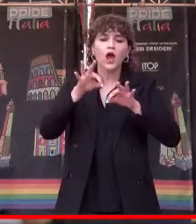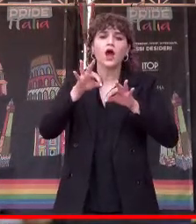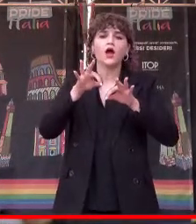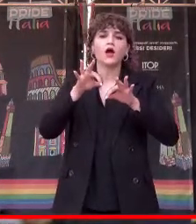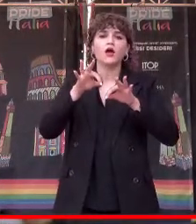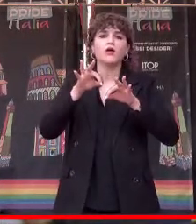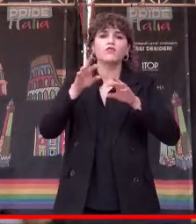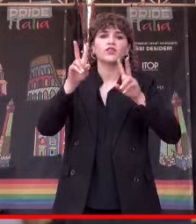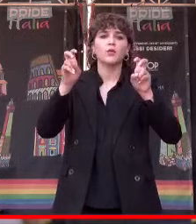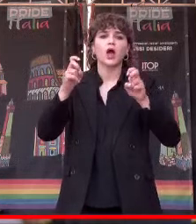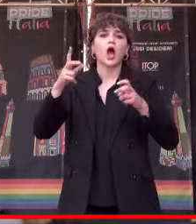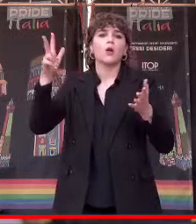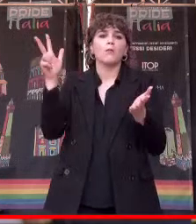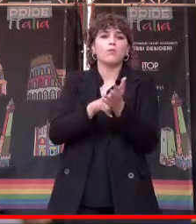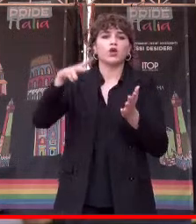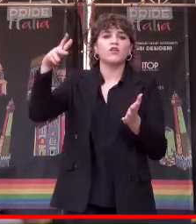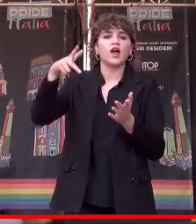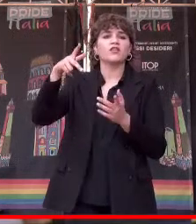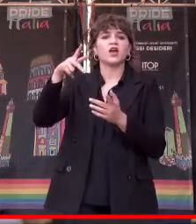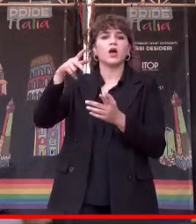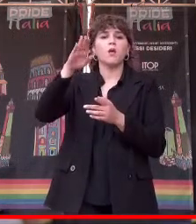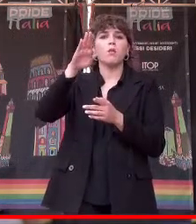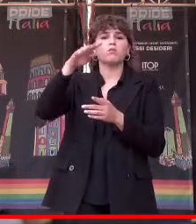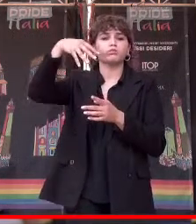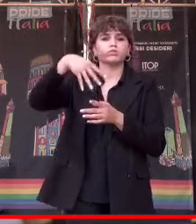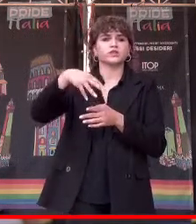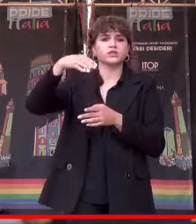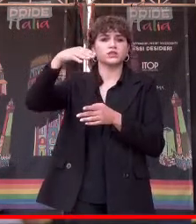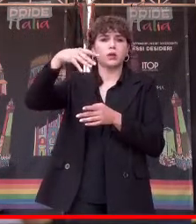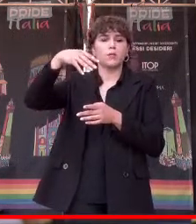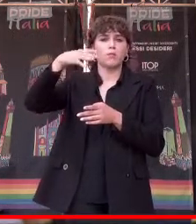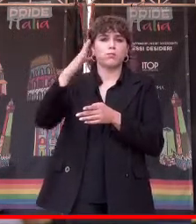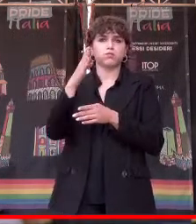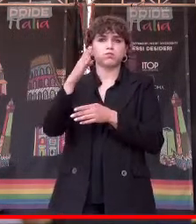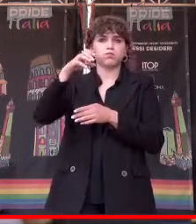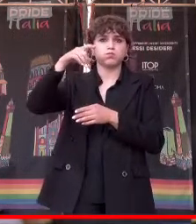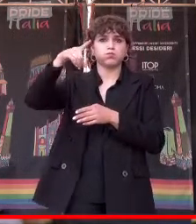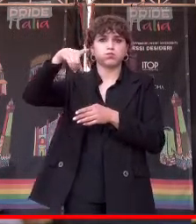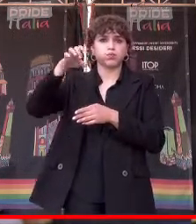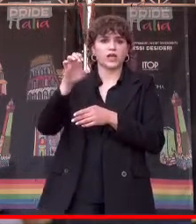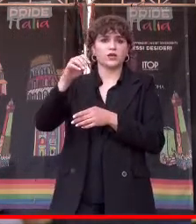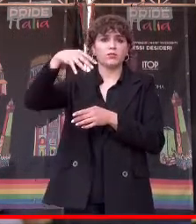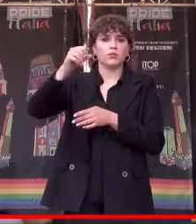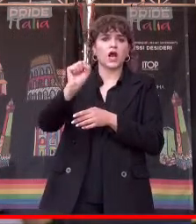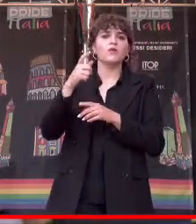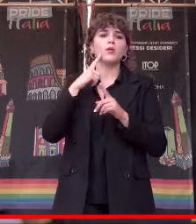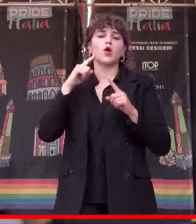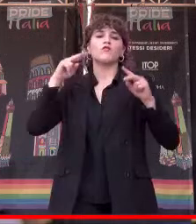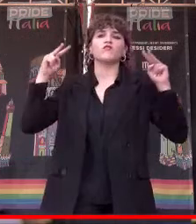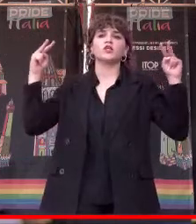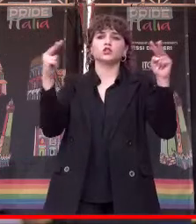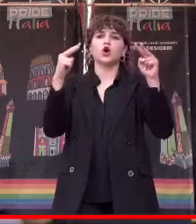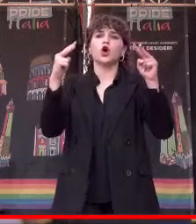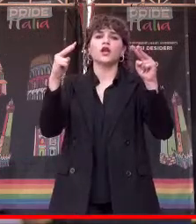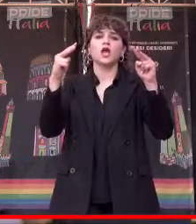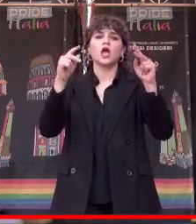ma anche di aver scardinato un po' una visione, che è la visione che credo debbano avere tutti gli